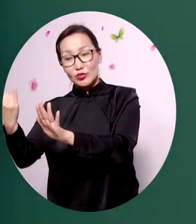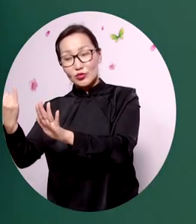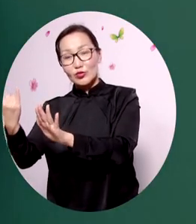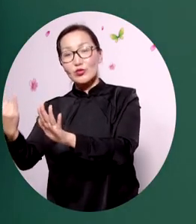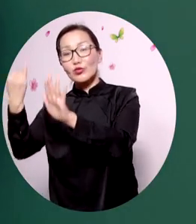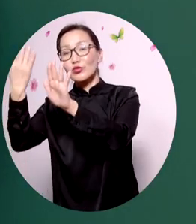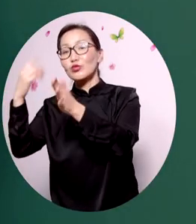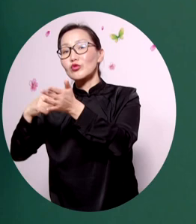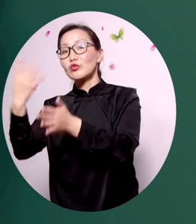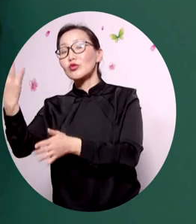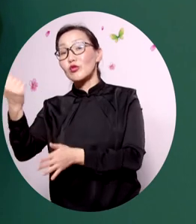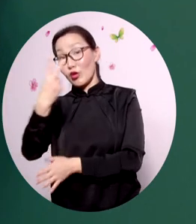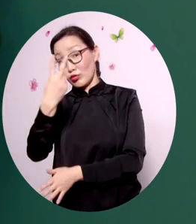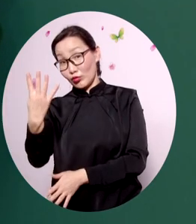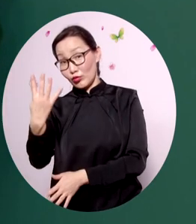46, 24.